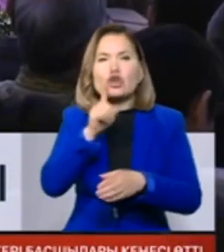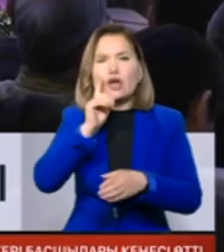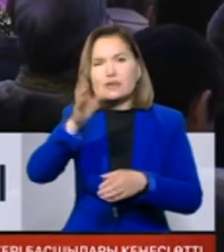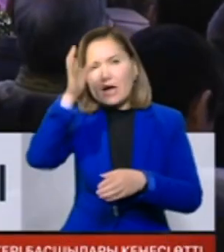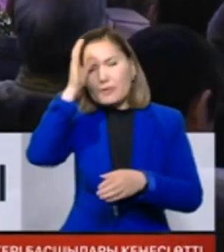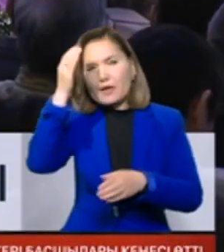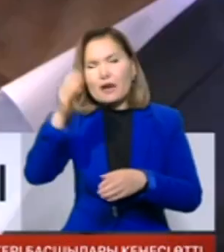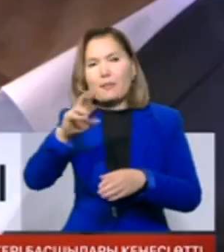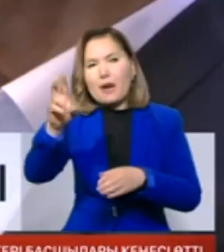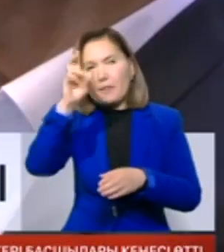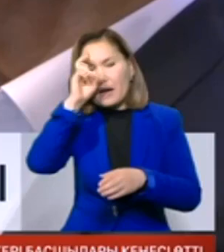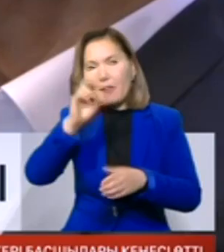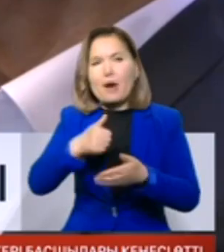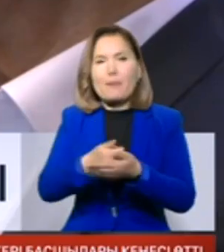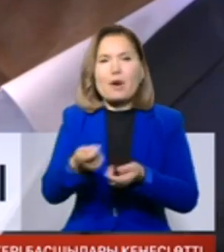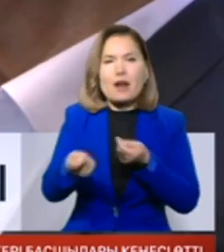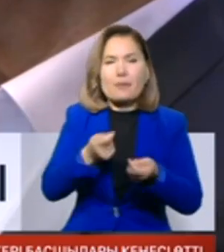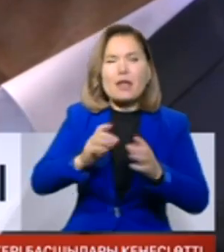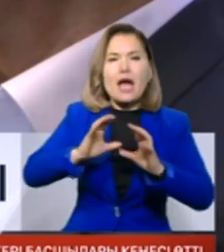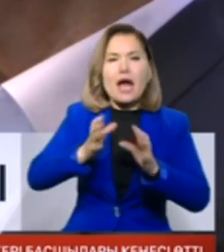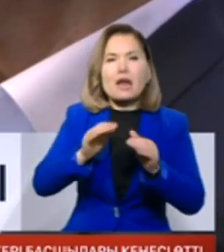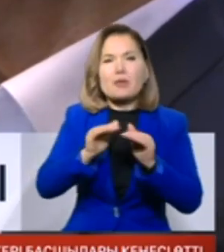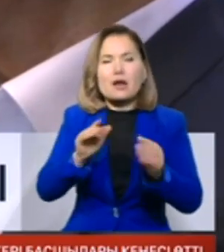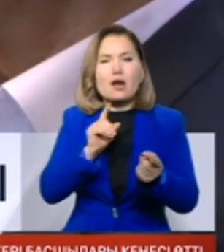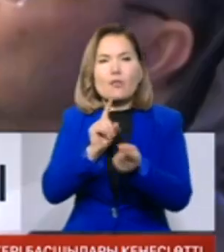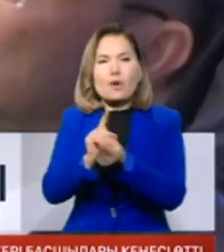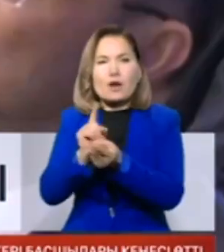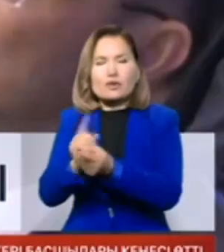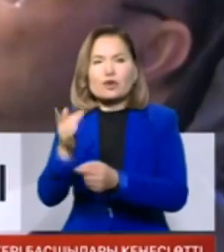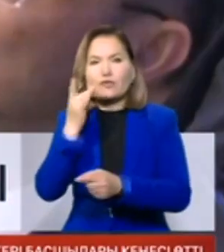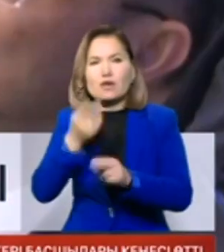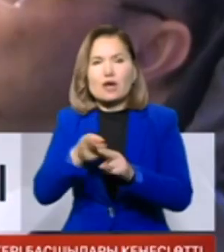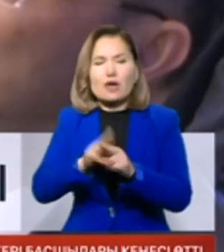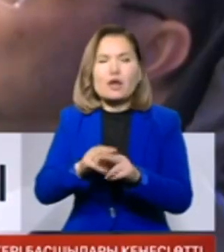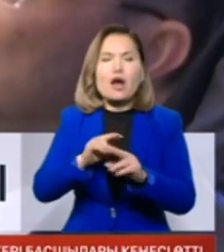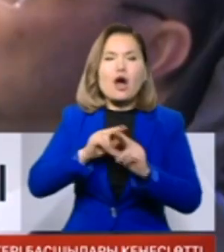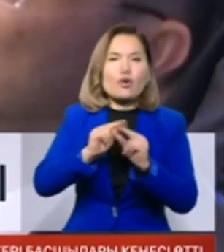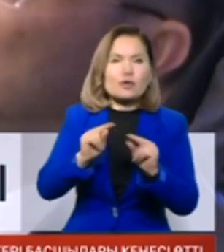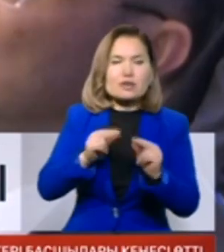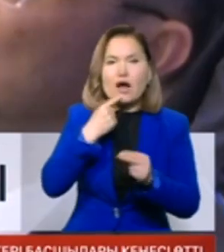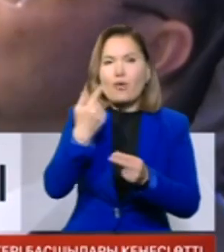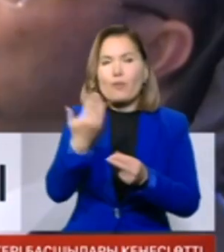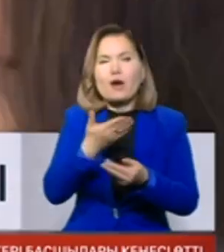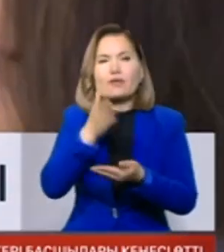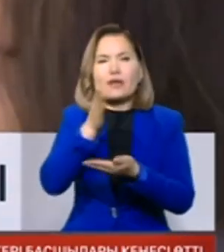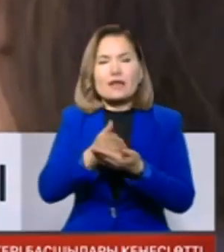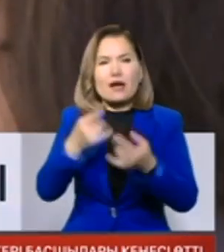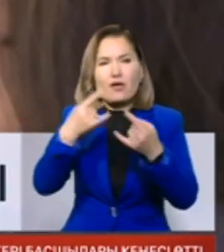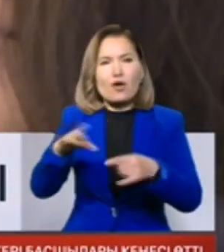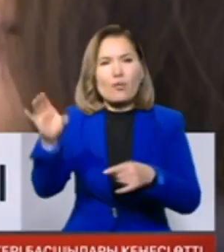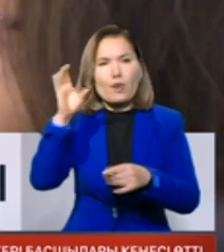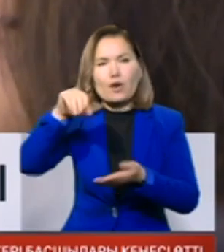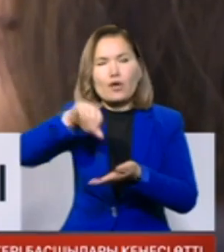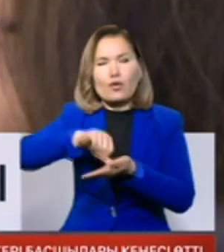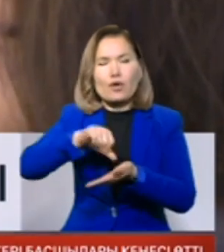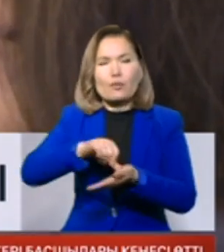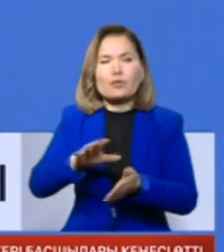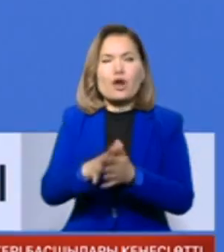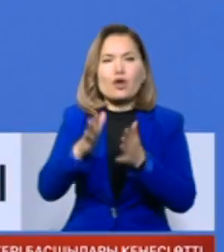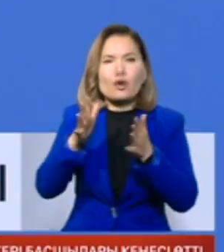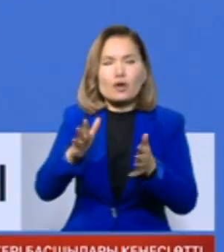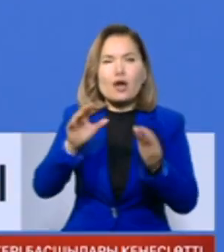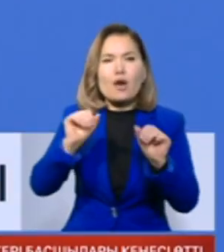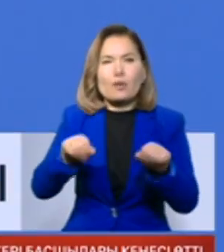үшін мемлекеттер басшылары мен әлемдік деңгейдегі көрнекті саясаткерлердің ұстанымдарын тікелей тыңдауға мүмкіндік беретін